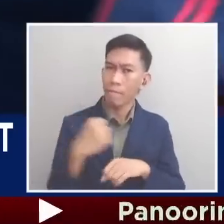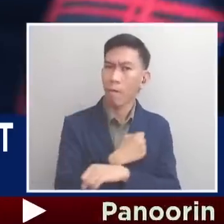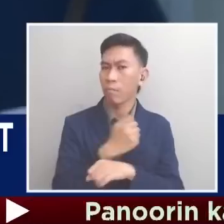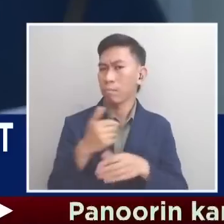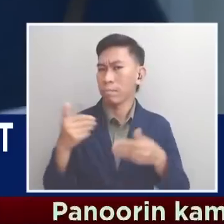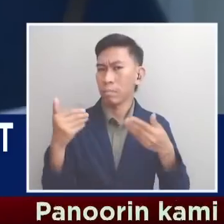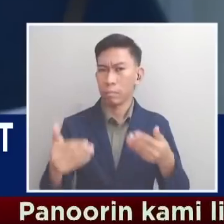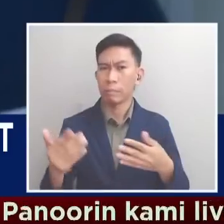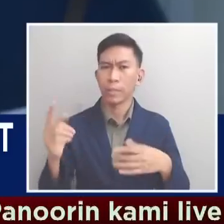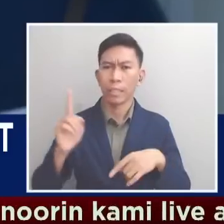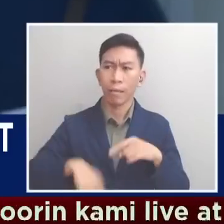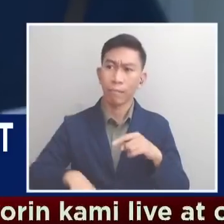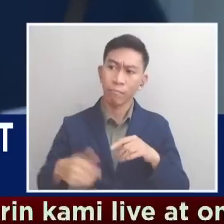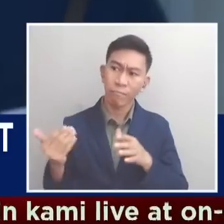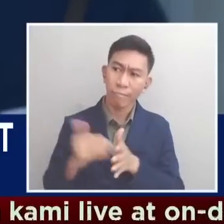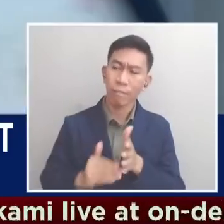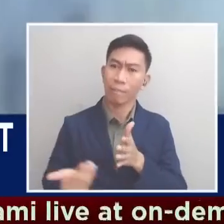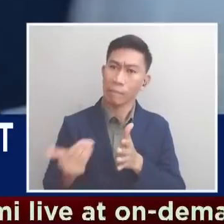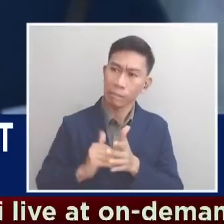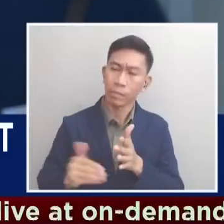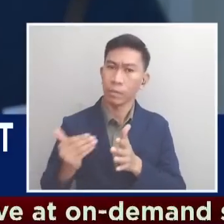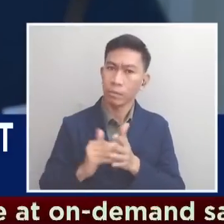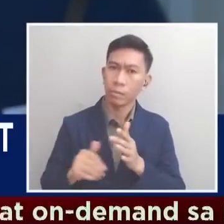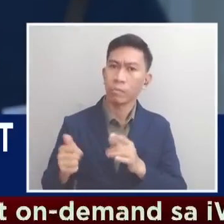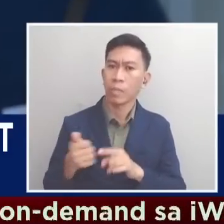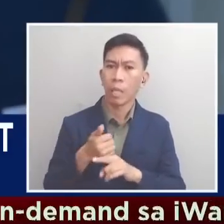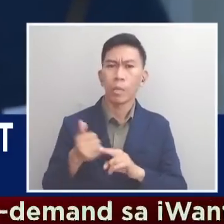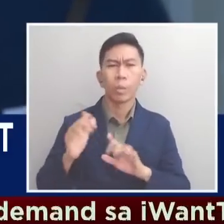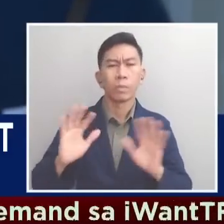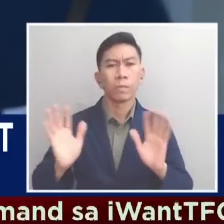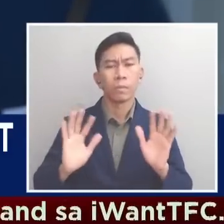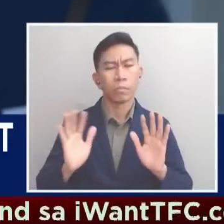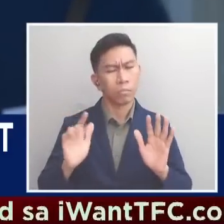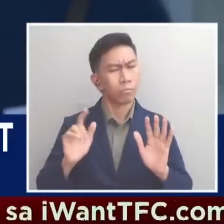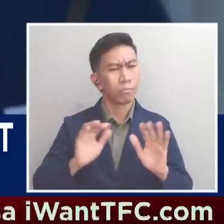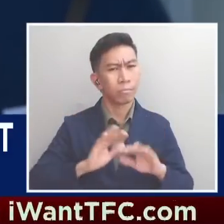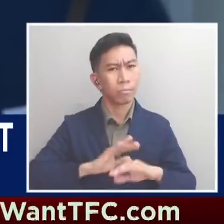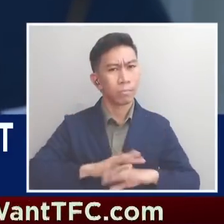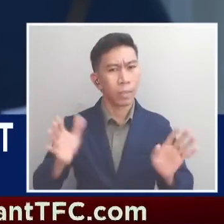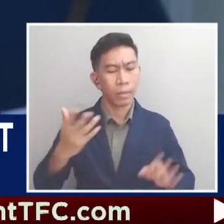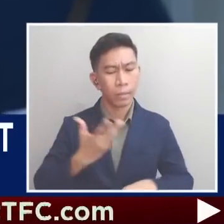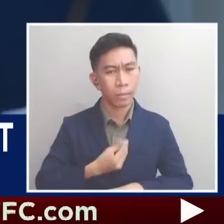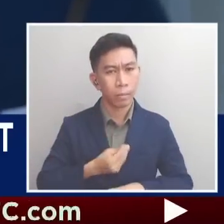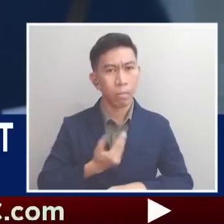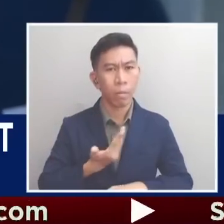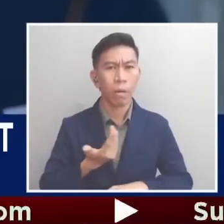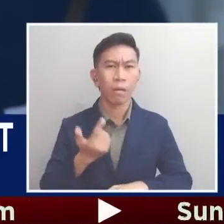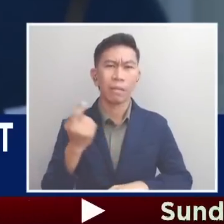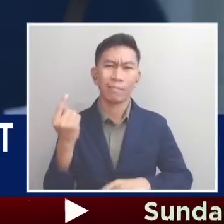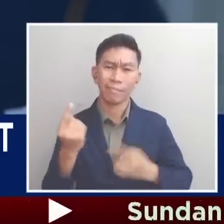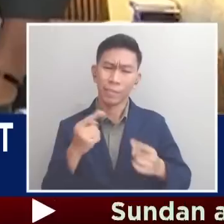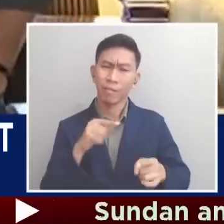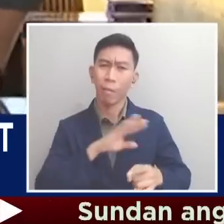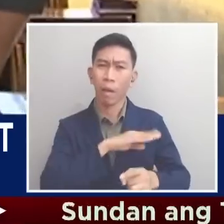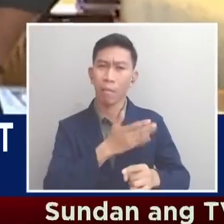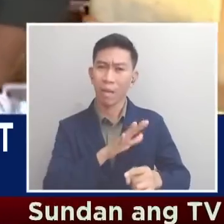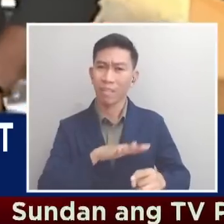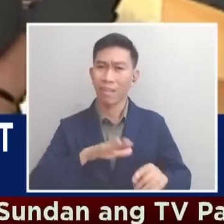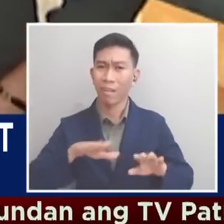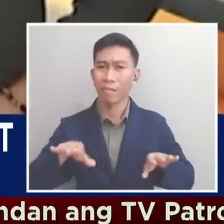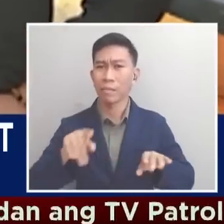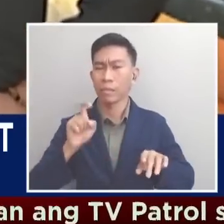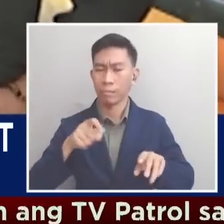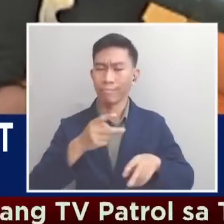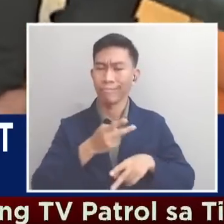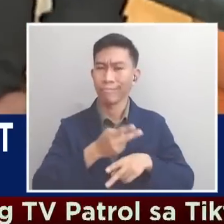patatagpamamihasa, di ba? Huwag kayong matakot, di ba? Alam niyo, lalong-lalo na para sa mga anak, lalong-lalo na para sa mga bata. Nagpadala